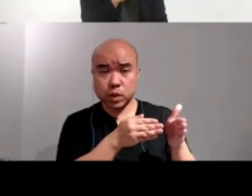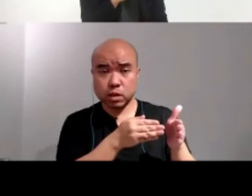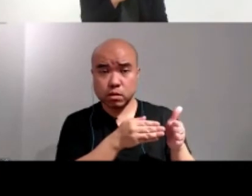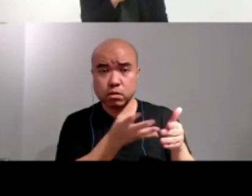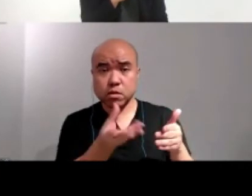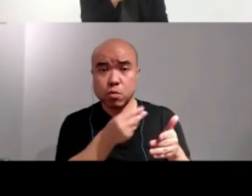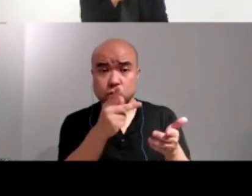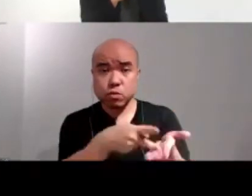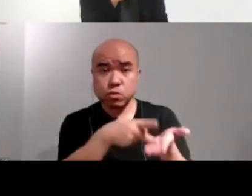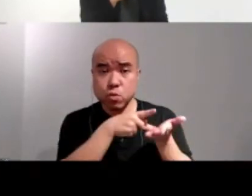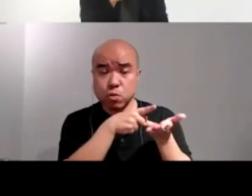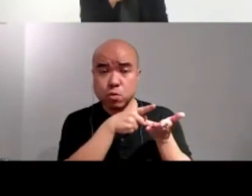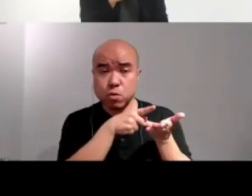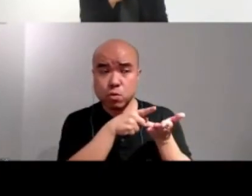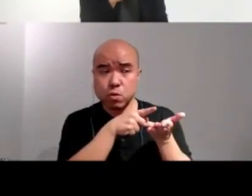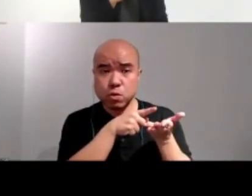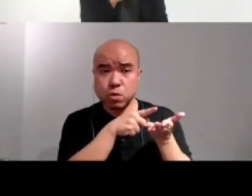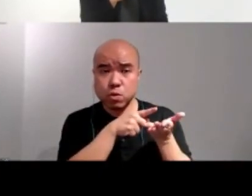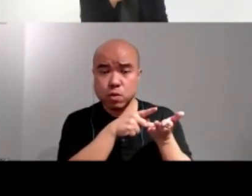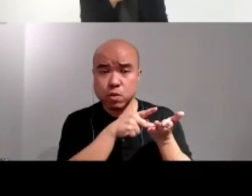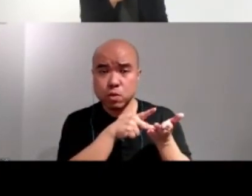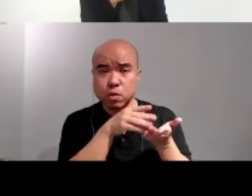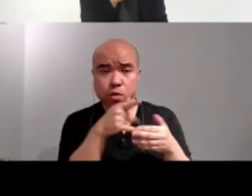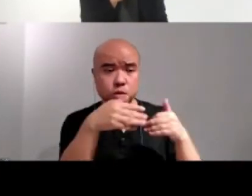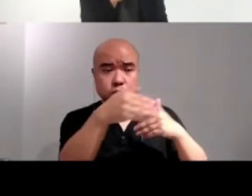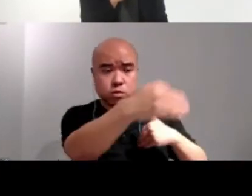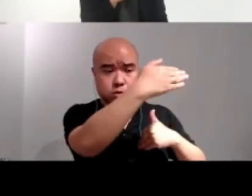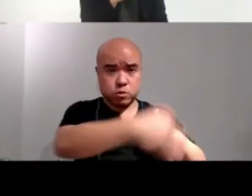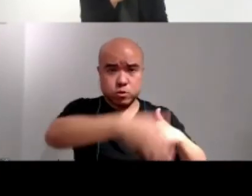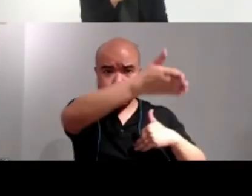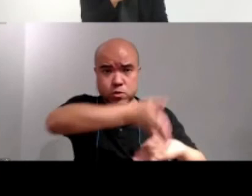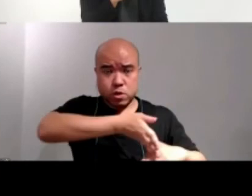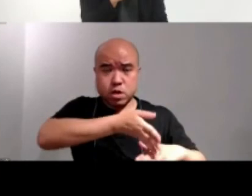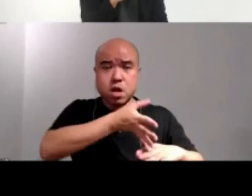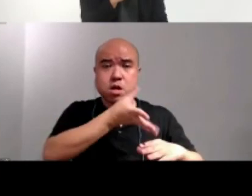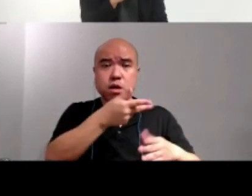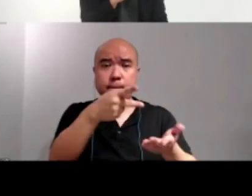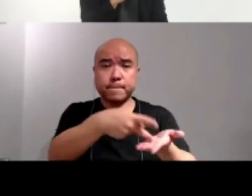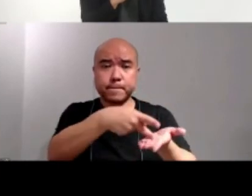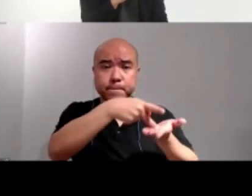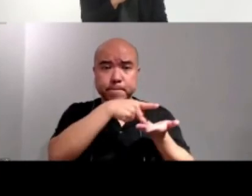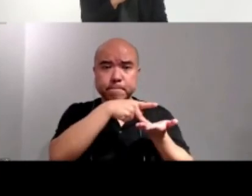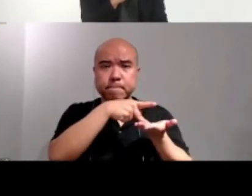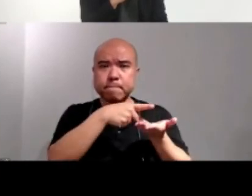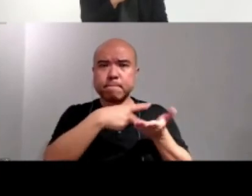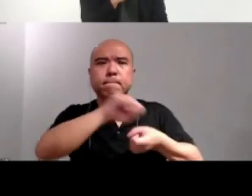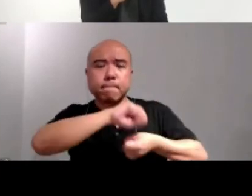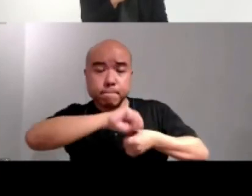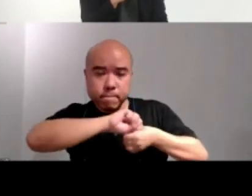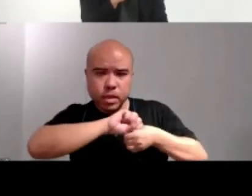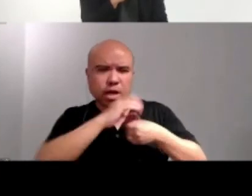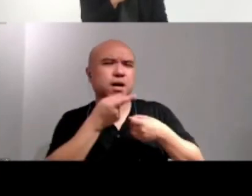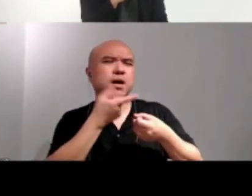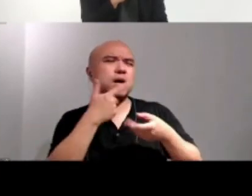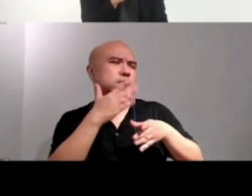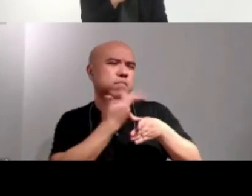金，当你被劏之后你可能有倍数的增长。是不是一个贪念，是不是这一步就令到我们放